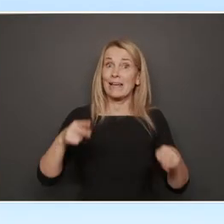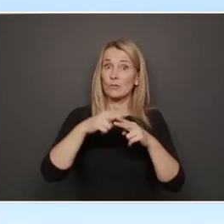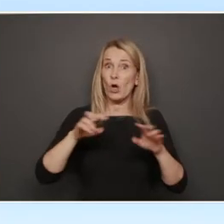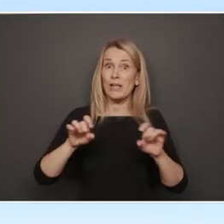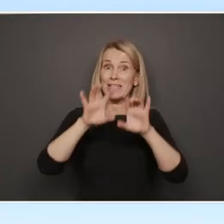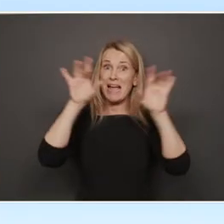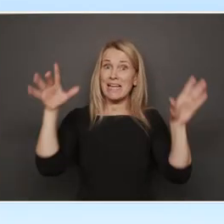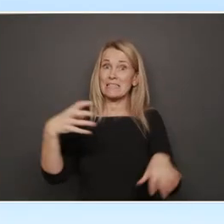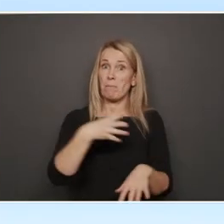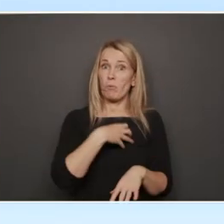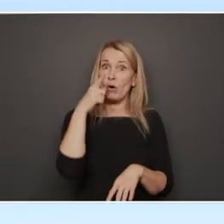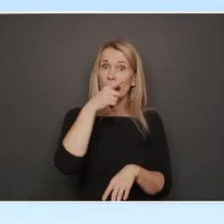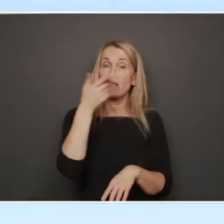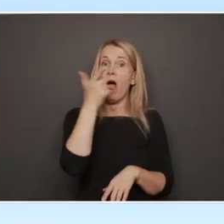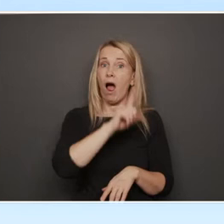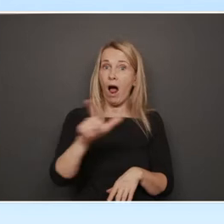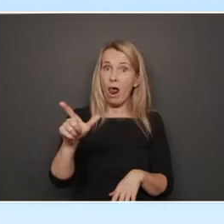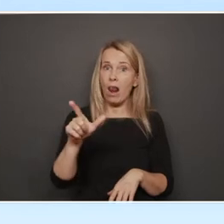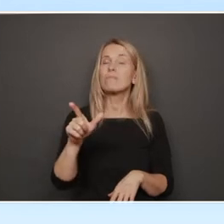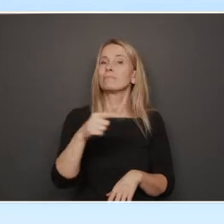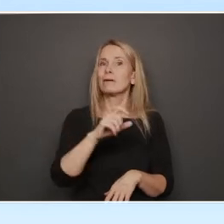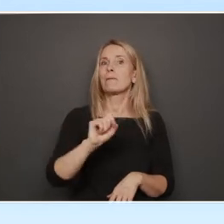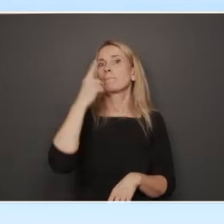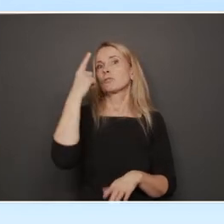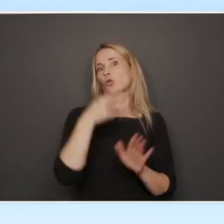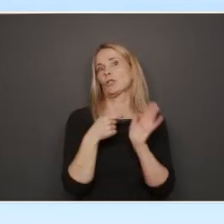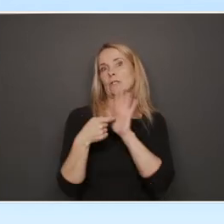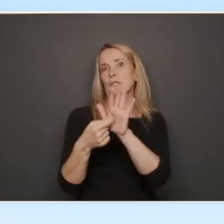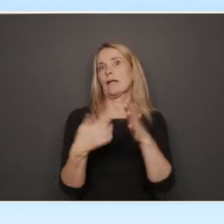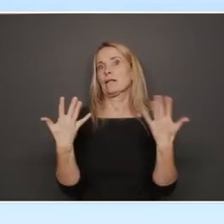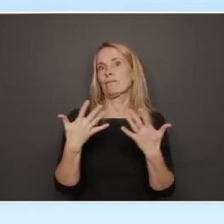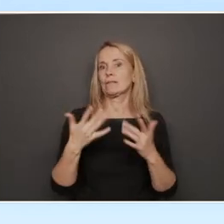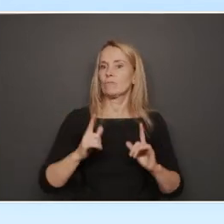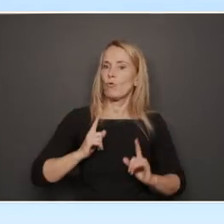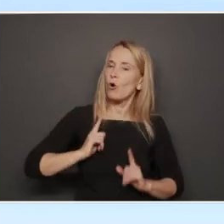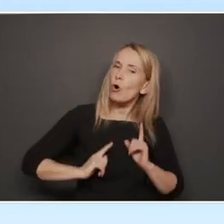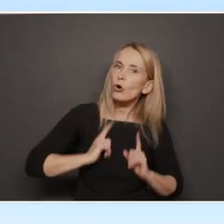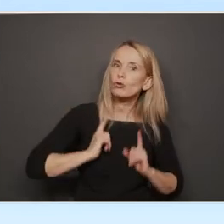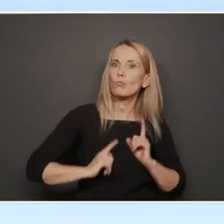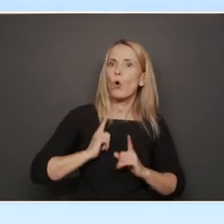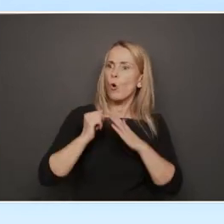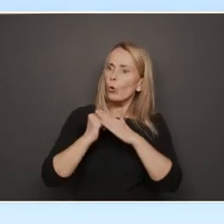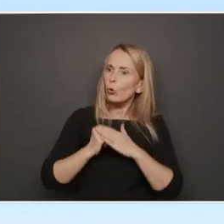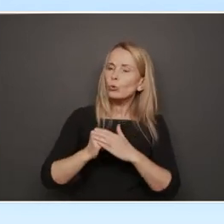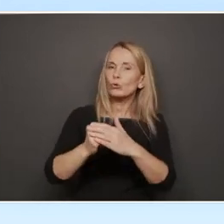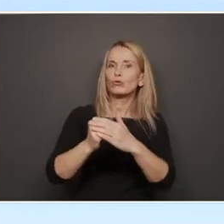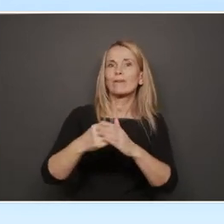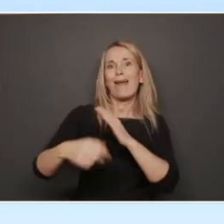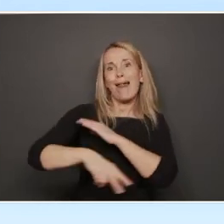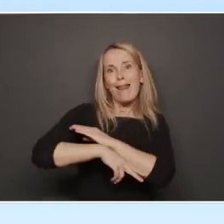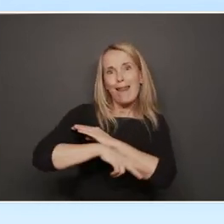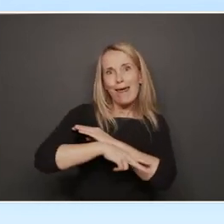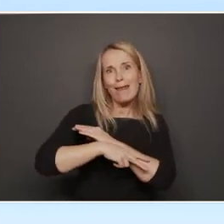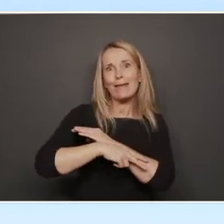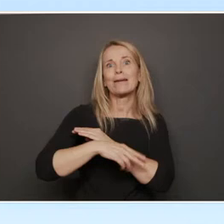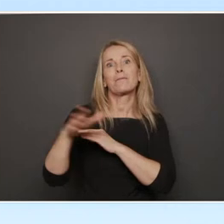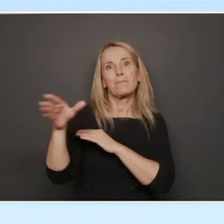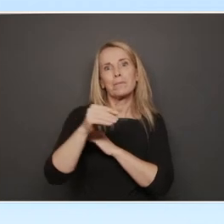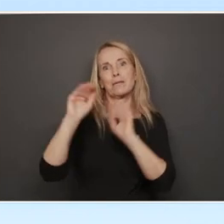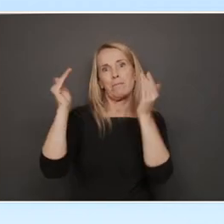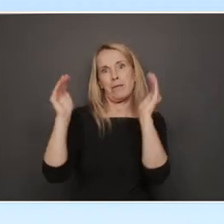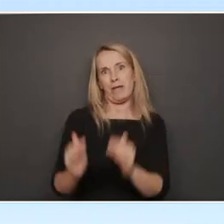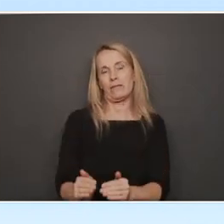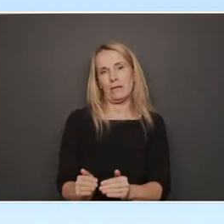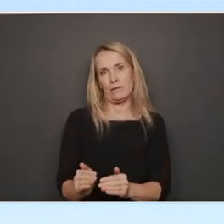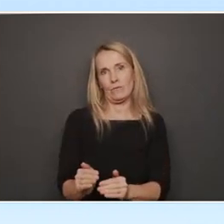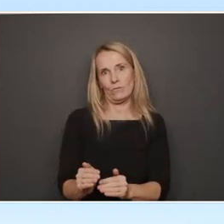Geisterburg mit Sitz in Hall zeichnet vor allem das besondere Engagement bei der Unterstützung von Lehrlingen mit Beeinträchtigungen